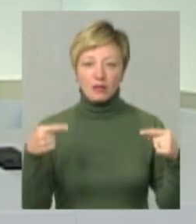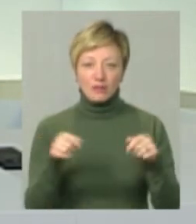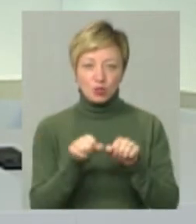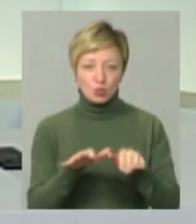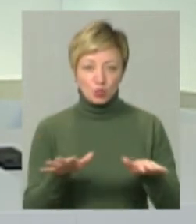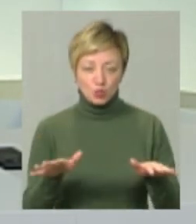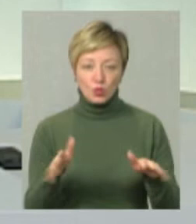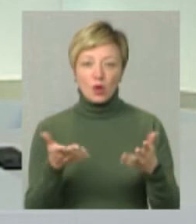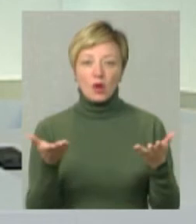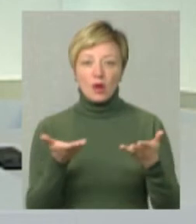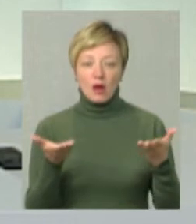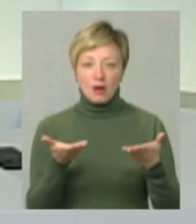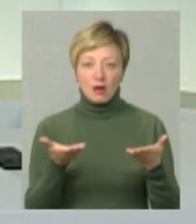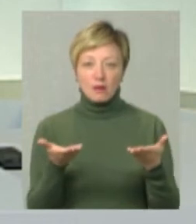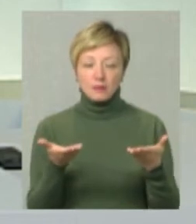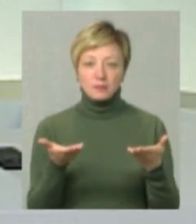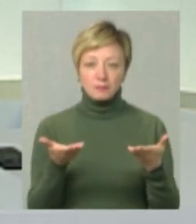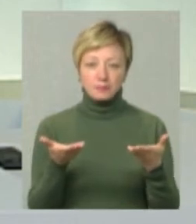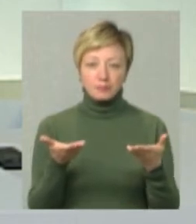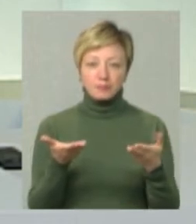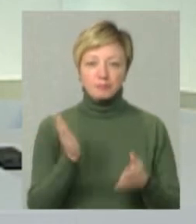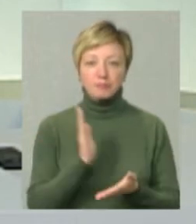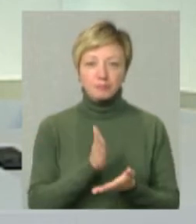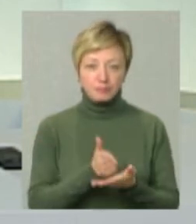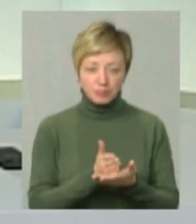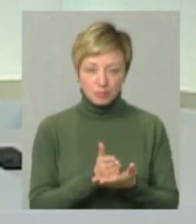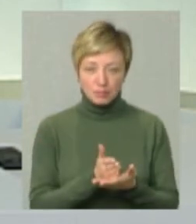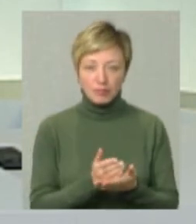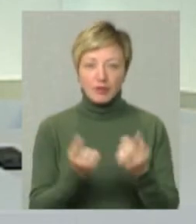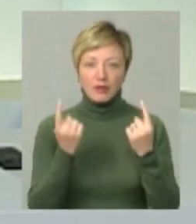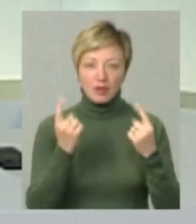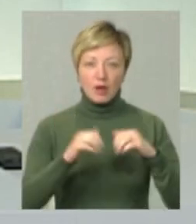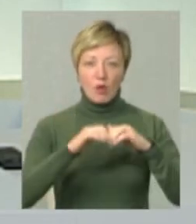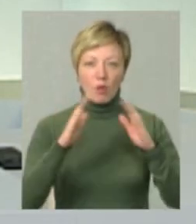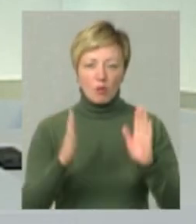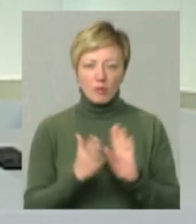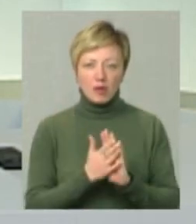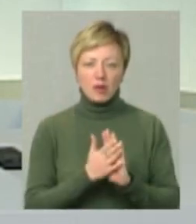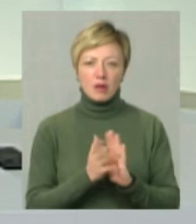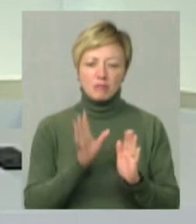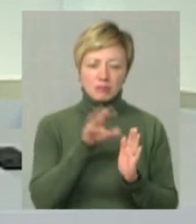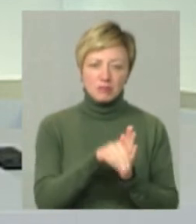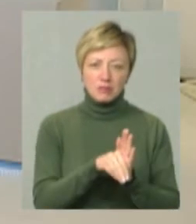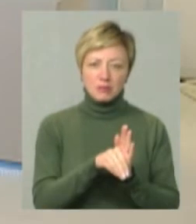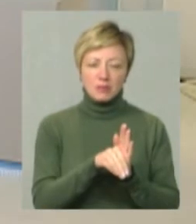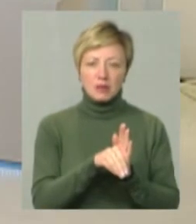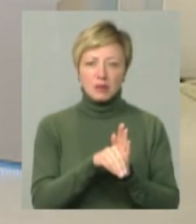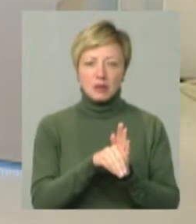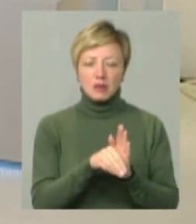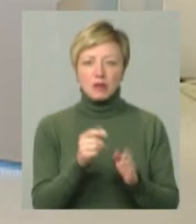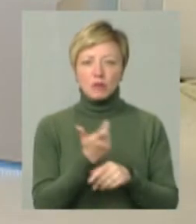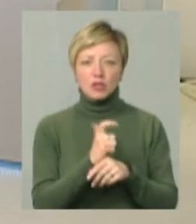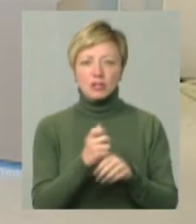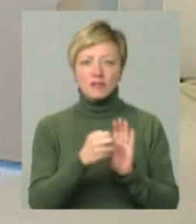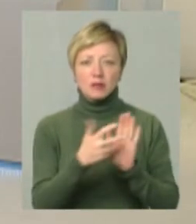інфраструктуру, яка досить таки має великий об'єм, вона складається, нагадаю, з більш